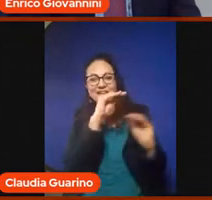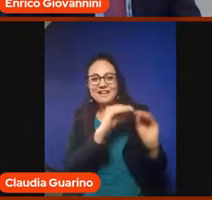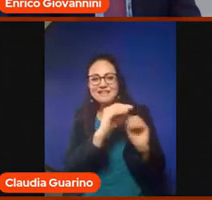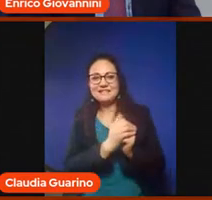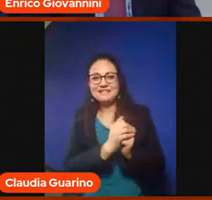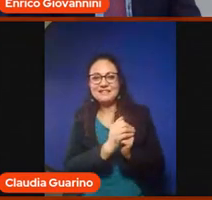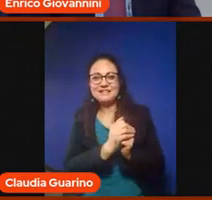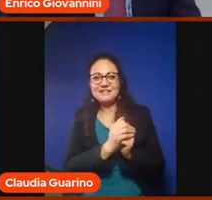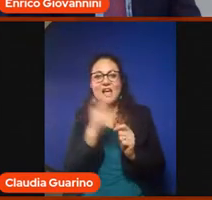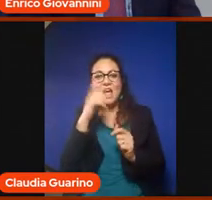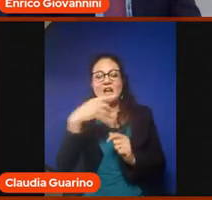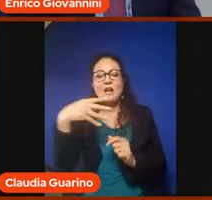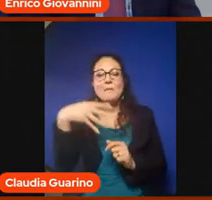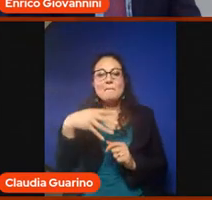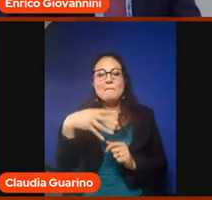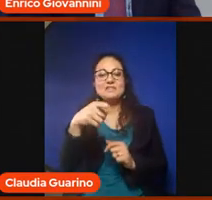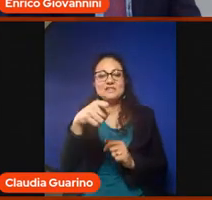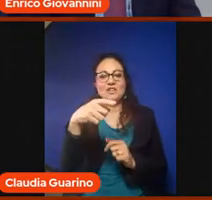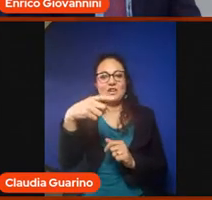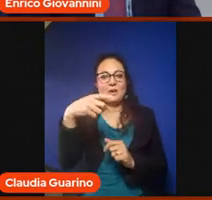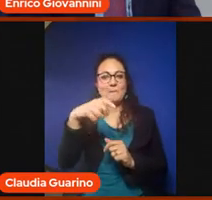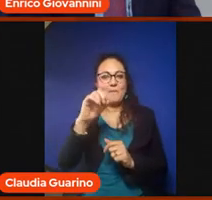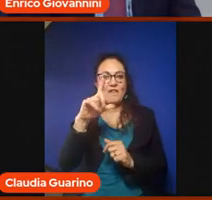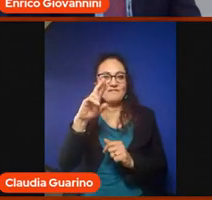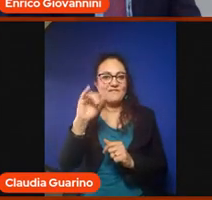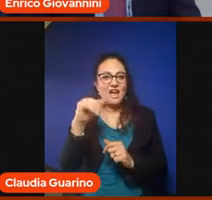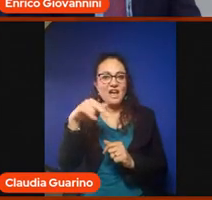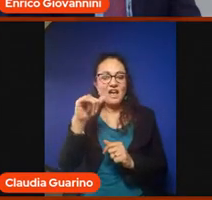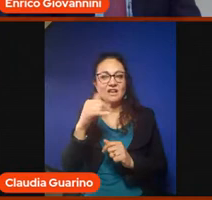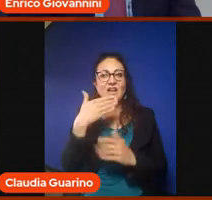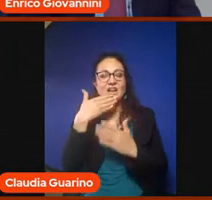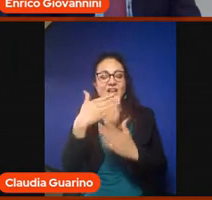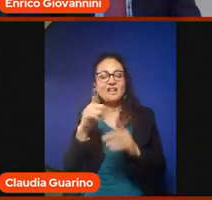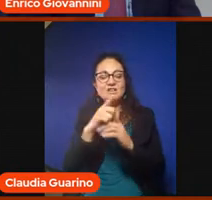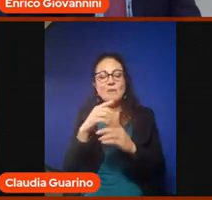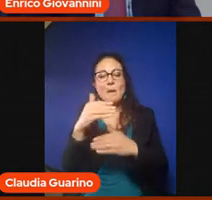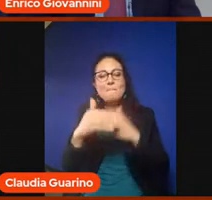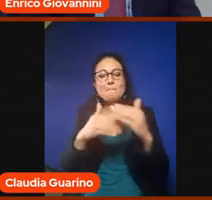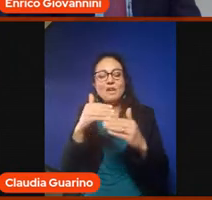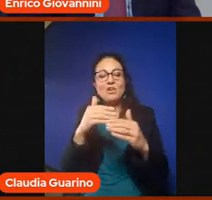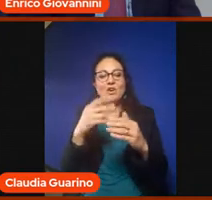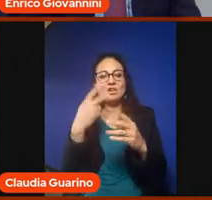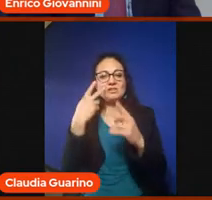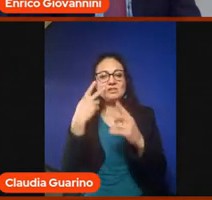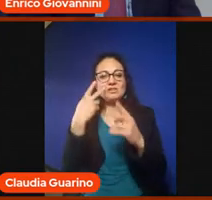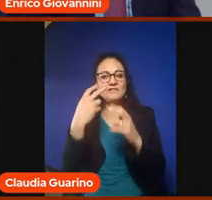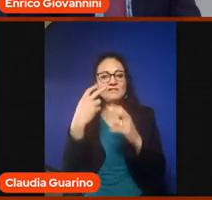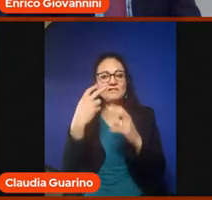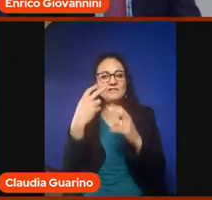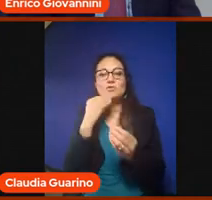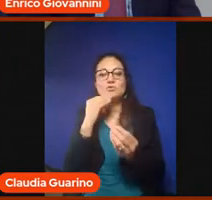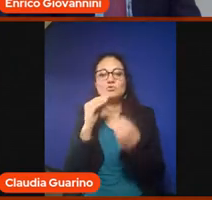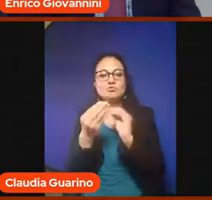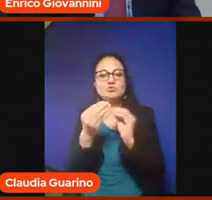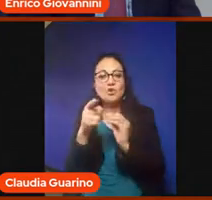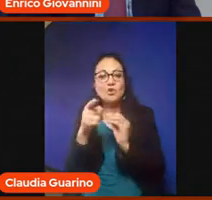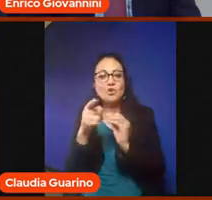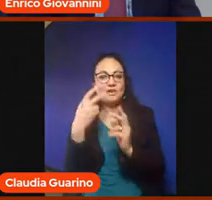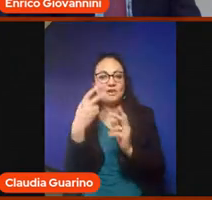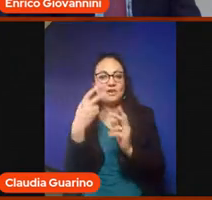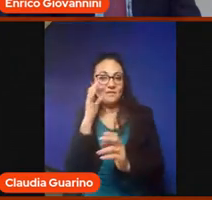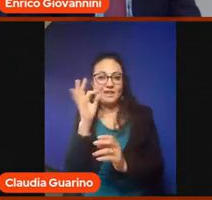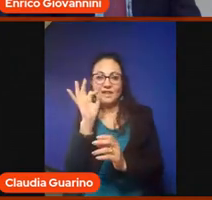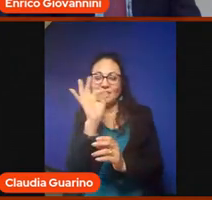un bellissimo percorso con i giovani in vista della COP. Abbiamo individuato giovani brillantissimi che